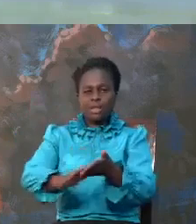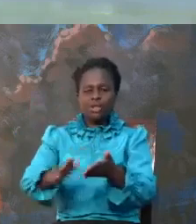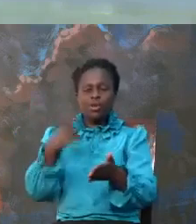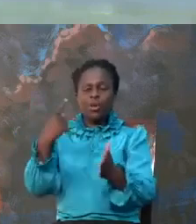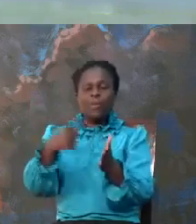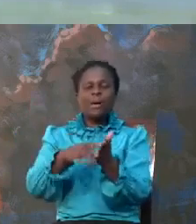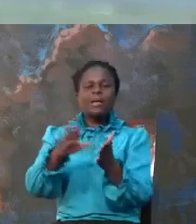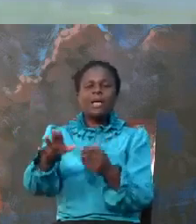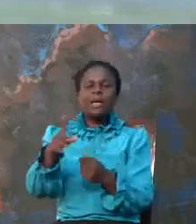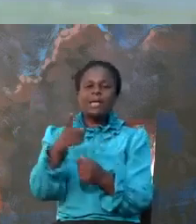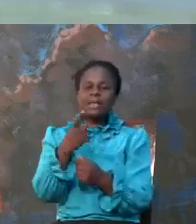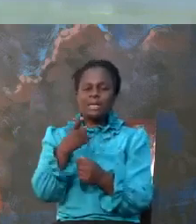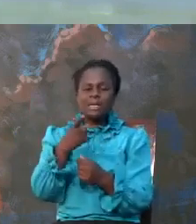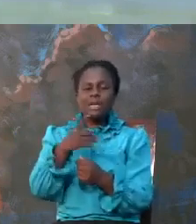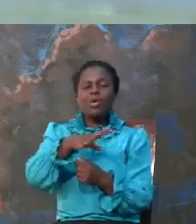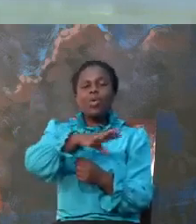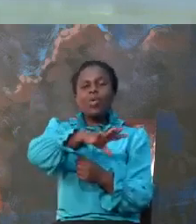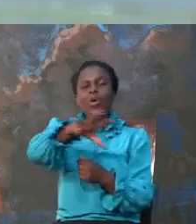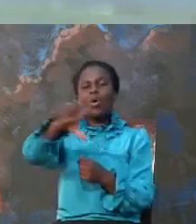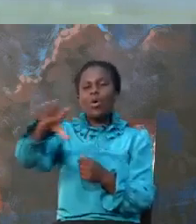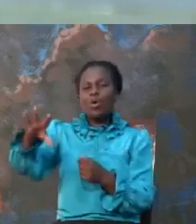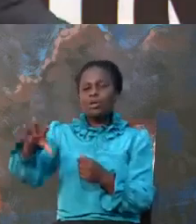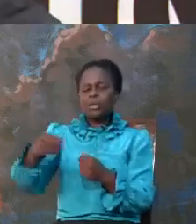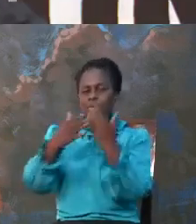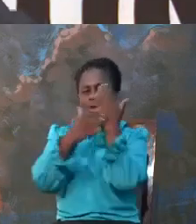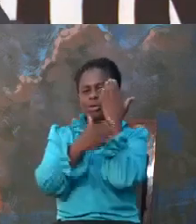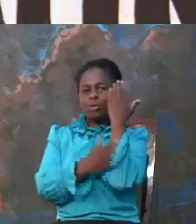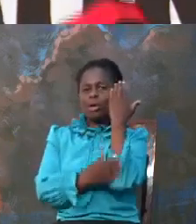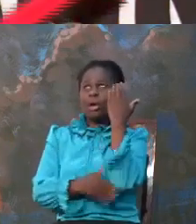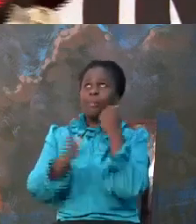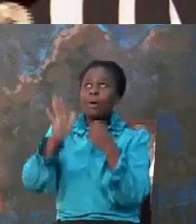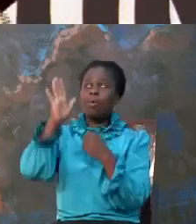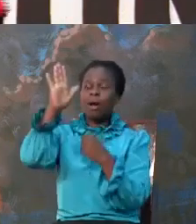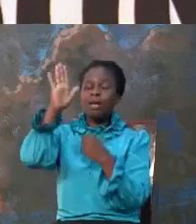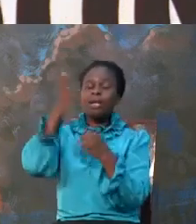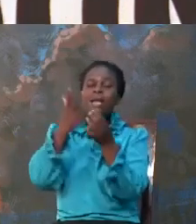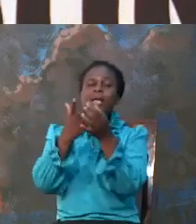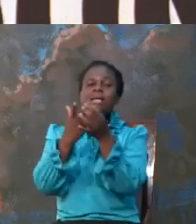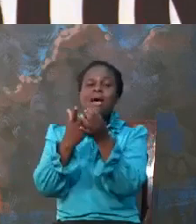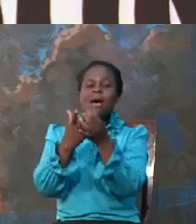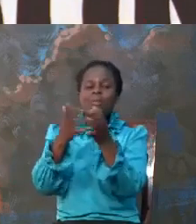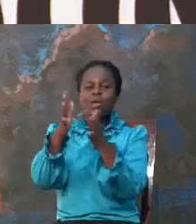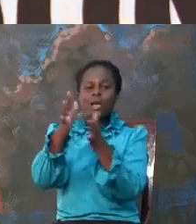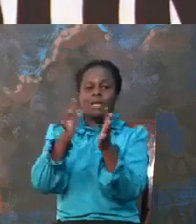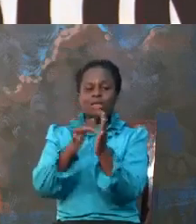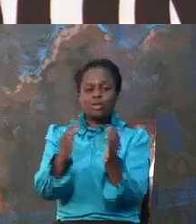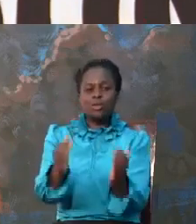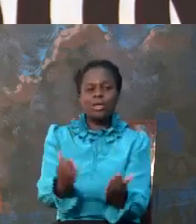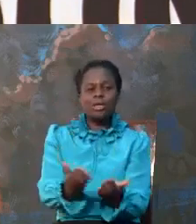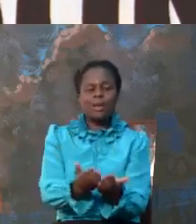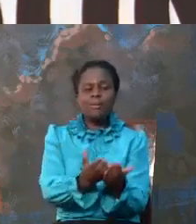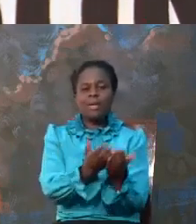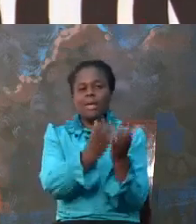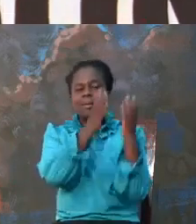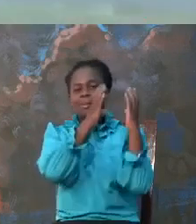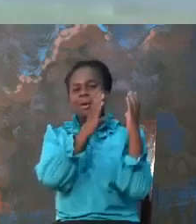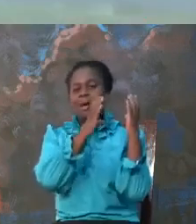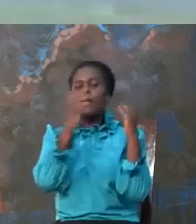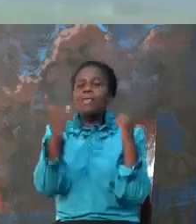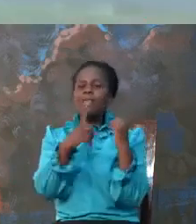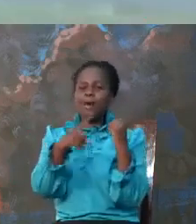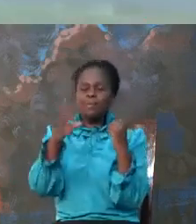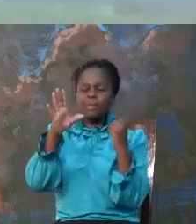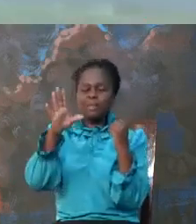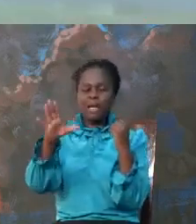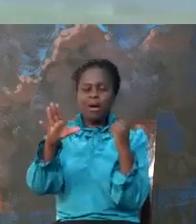nini? Wote wanaungama kwake, damu ya Yesu inabeba dhambi zao, na ile damu